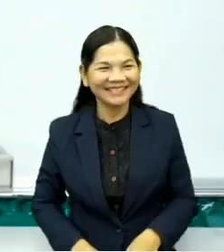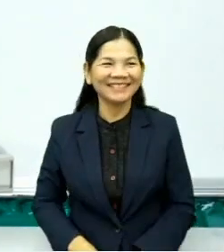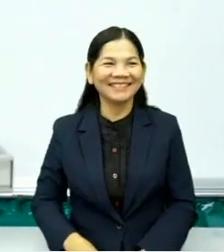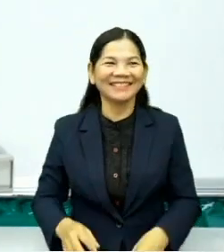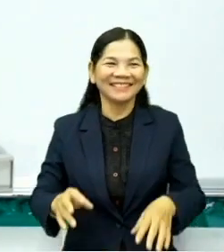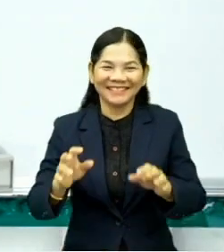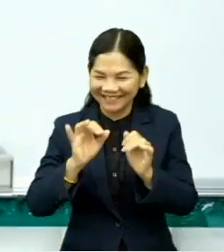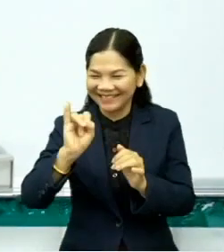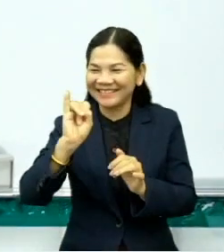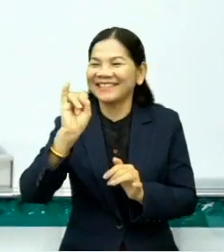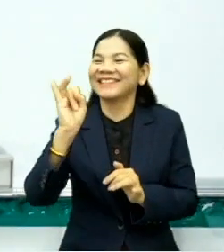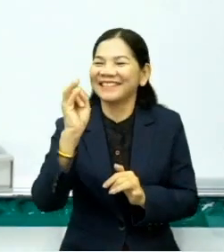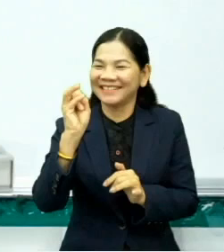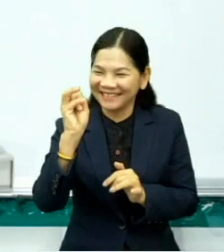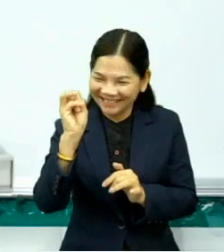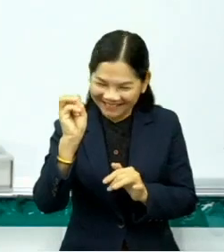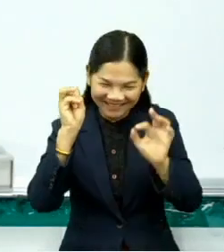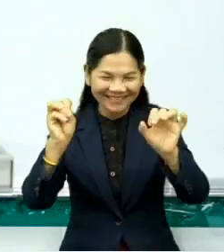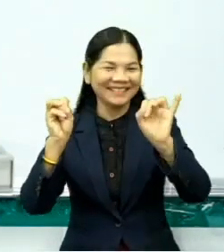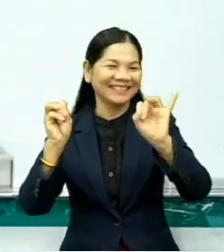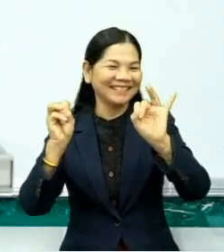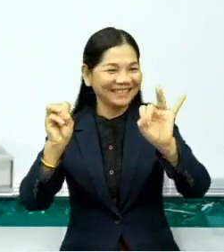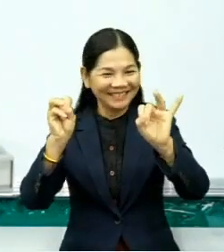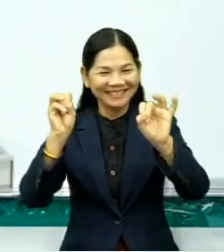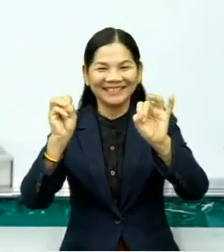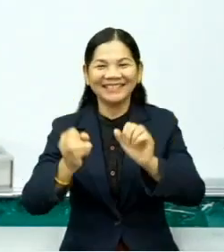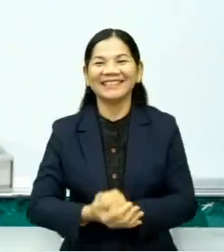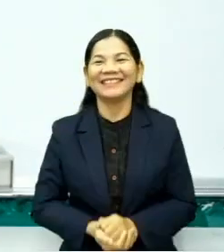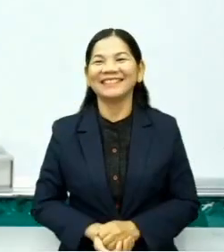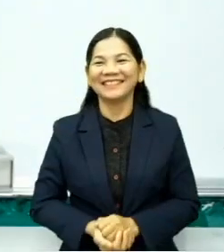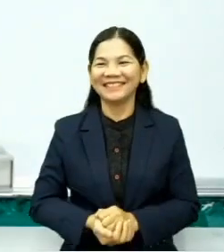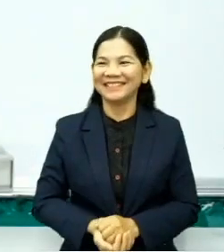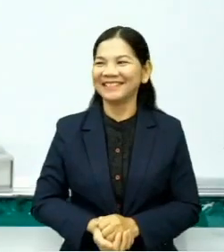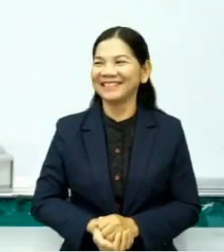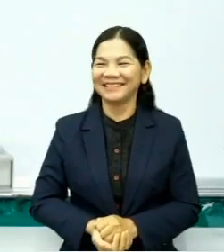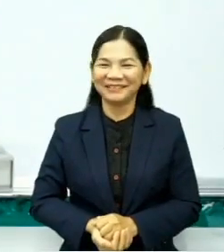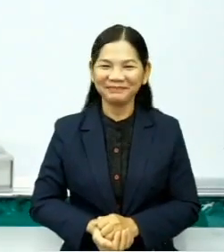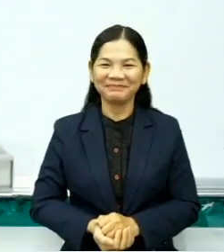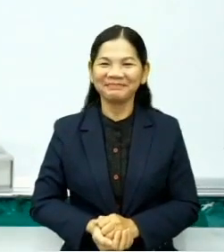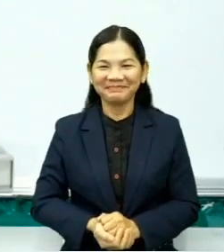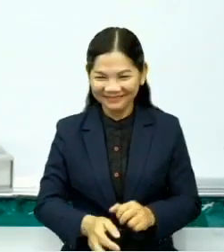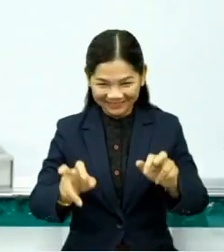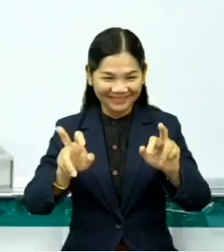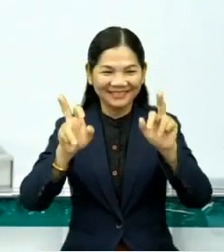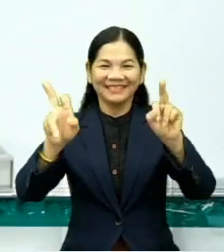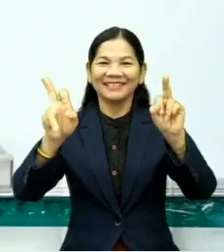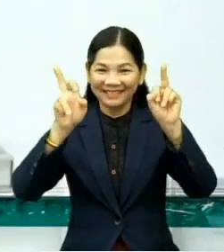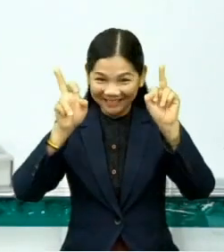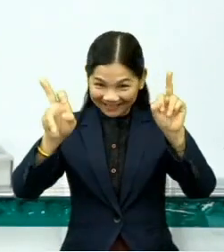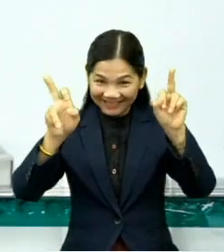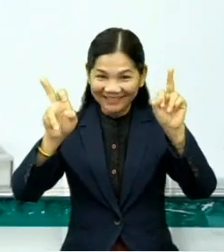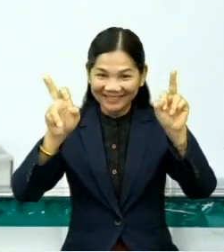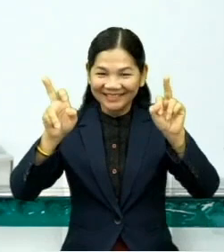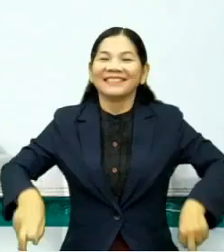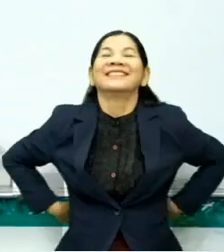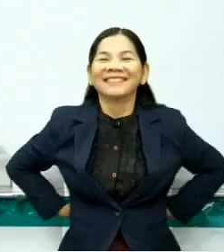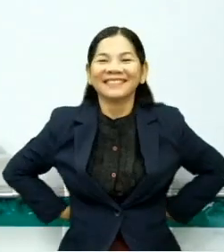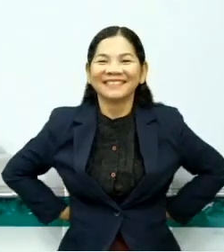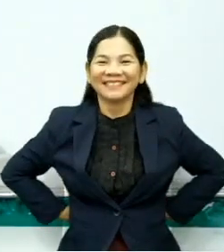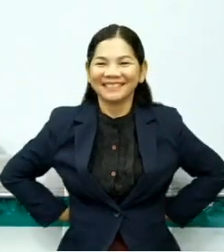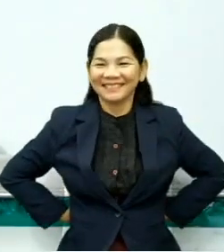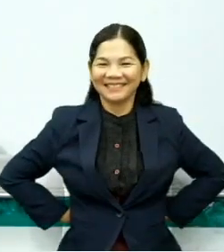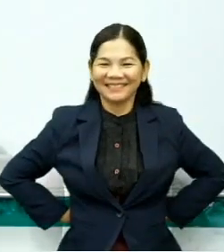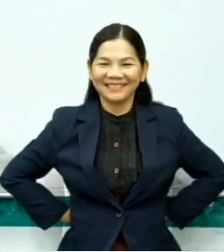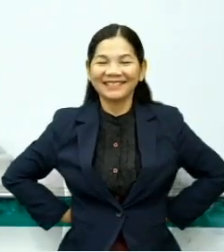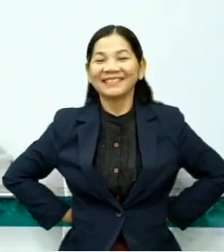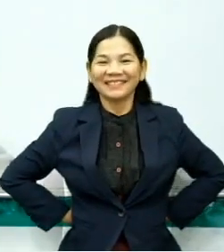ឬទេសង្សាប់បាយទាំងប្រាណចិត្តចង្អុលកណ្ដាលនៅឯណាចង្អុលក